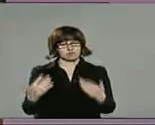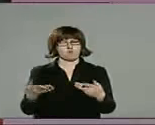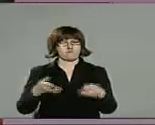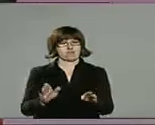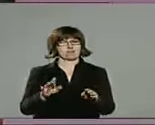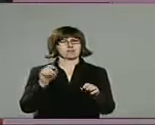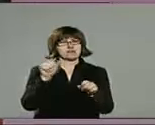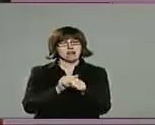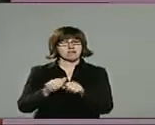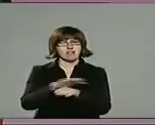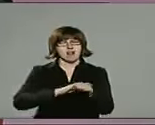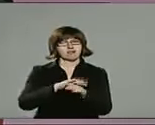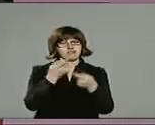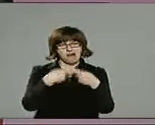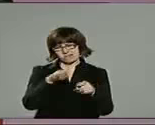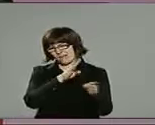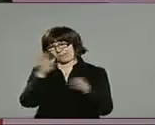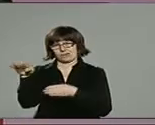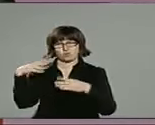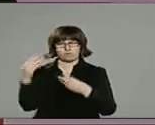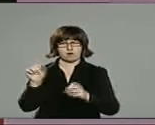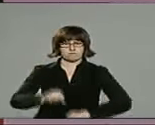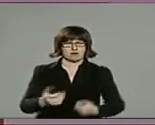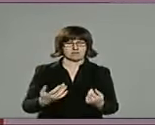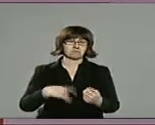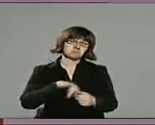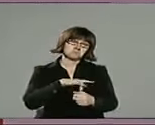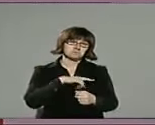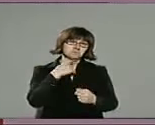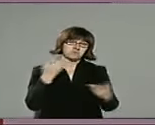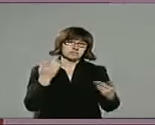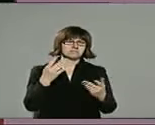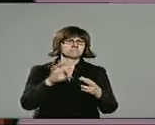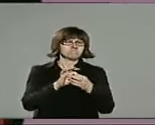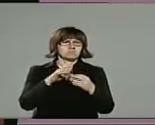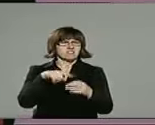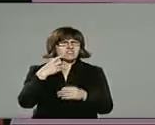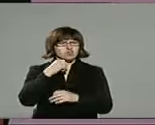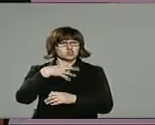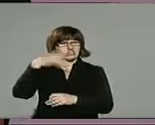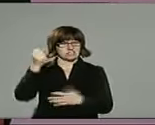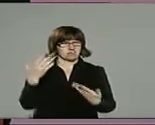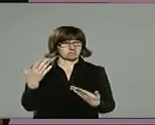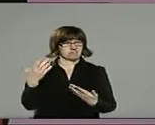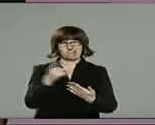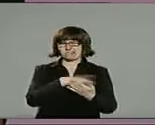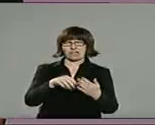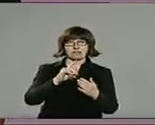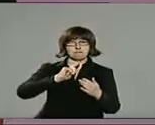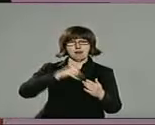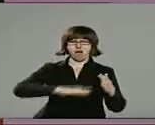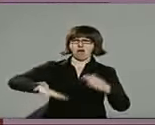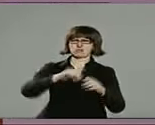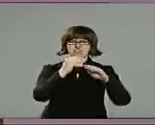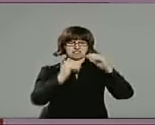Auf dem Weg können wir dem Land wieder eine andere Richtung gehen. Und ich sage euch, dabei setzen wir auf Sieg und nicht auf Platz. Mein